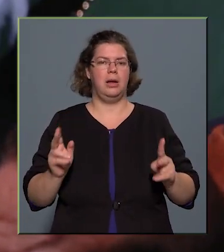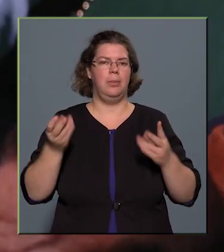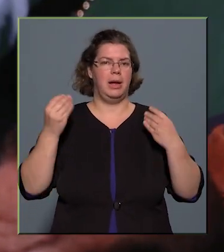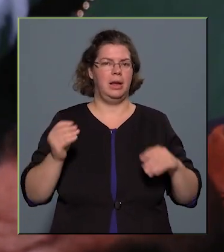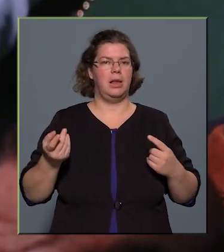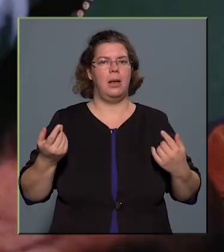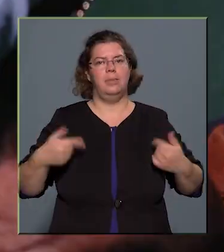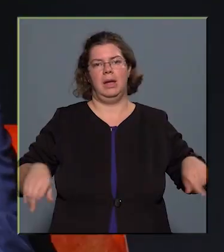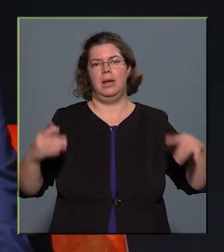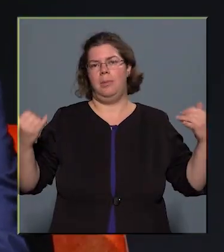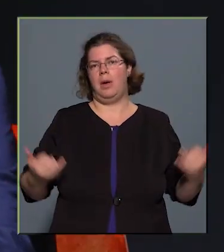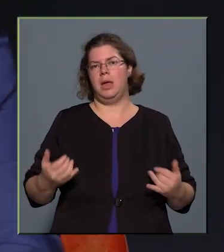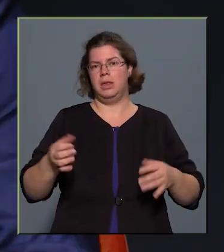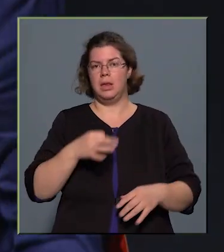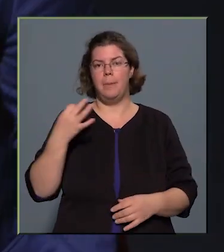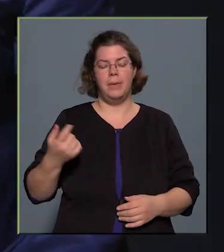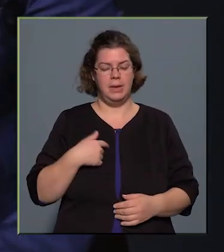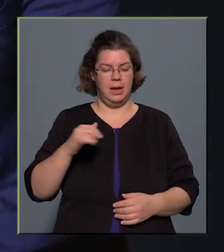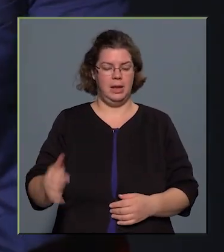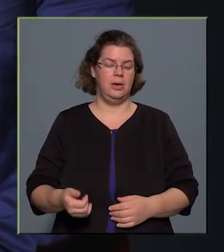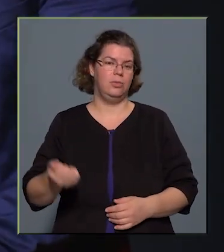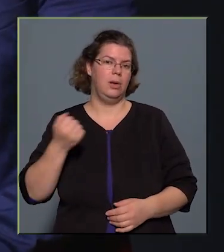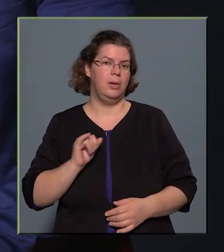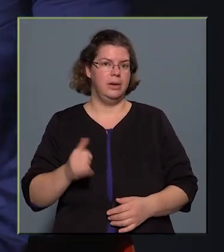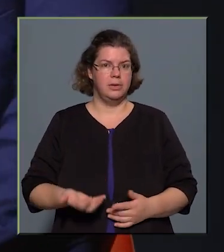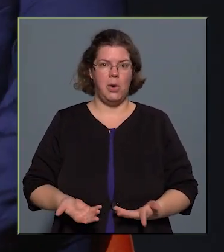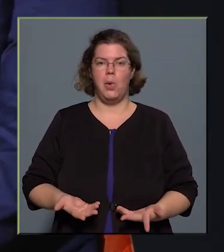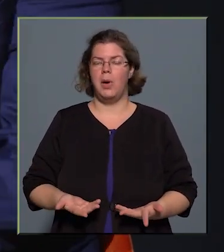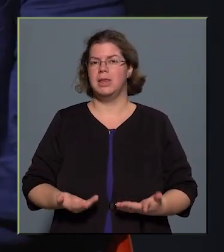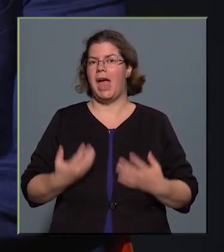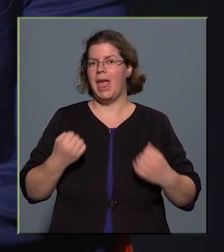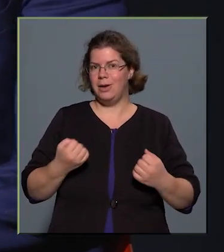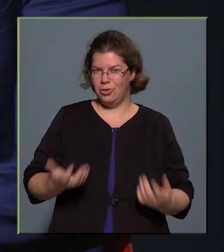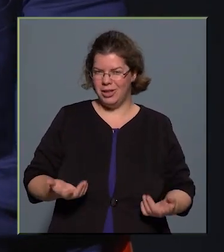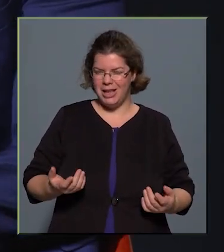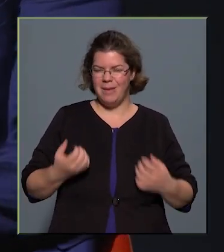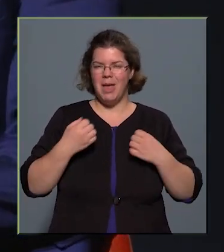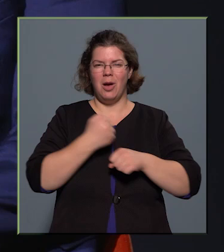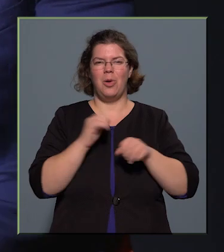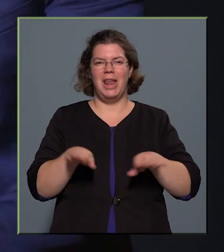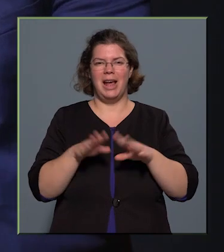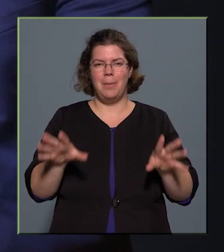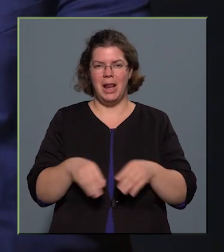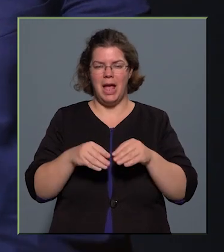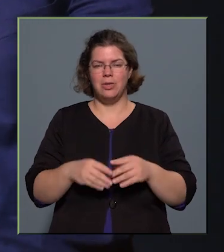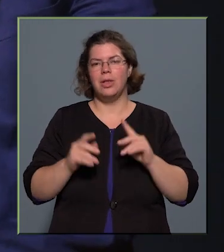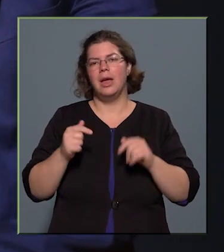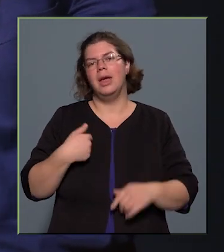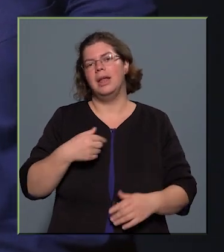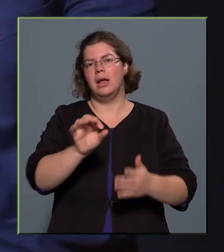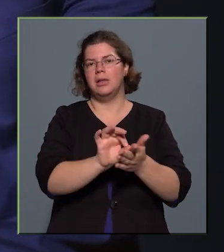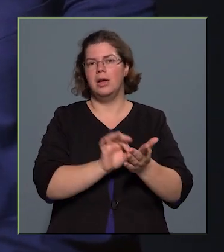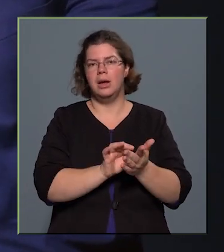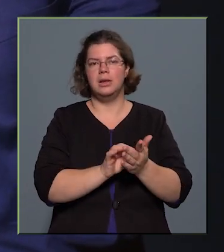megtisztelt minket a mai napon. Ugye én is a Deloitte-t remélhetőleg erősítem a kollégámmal együtt. Én ugye az adat és